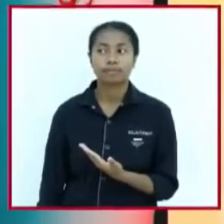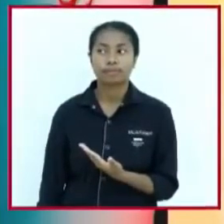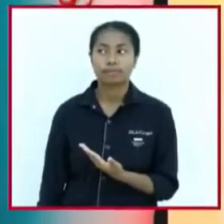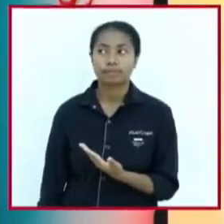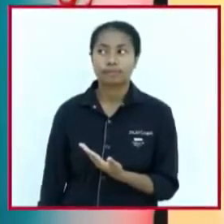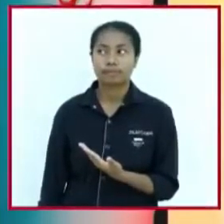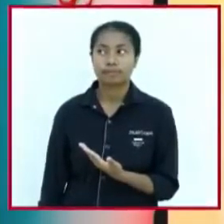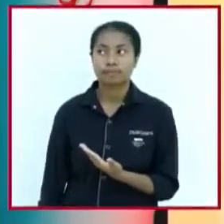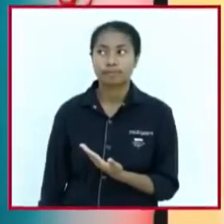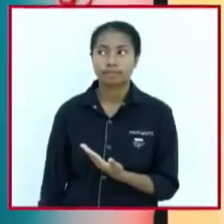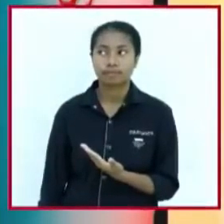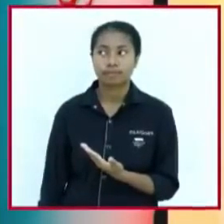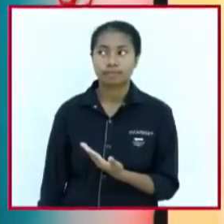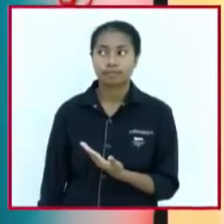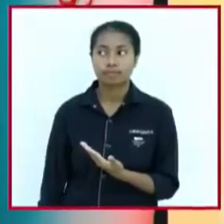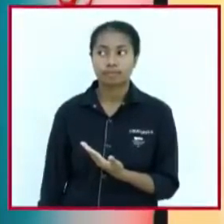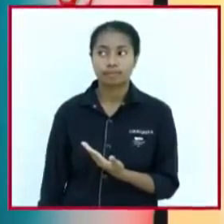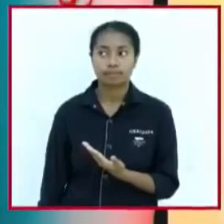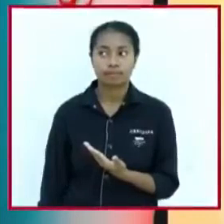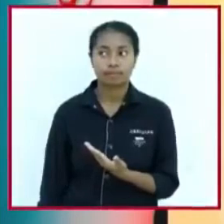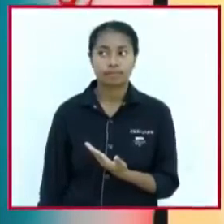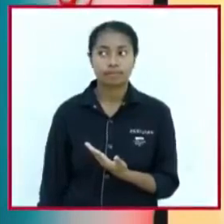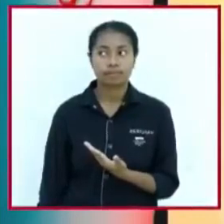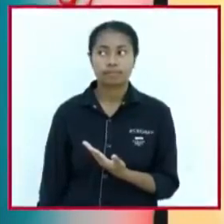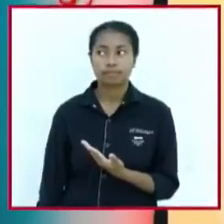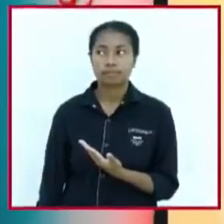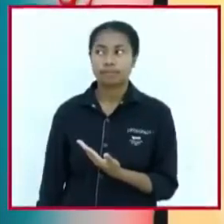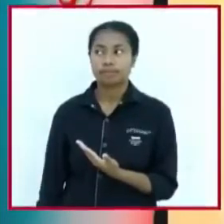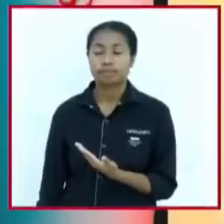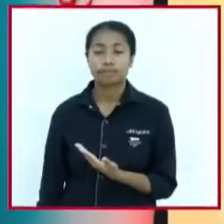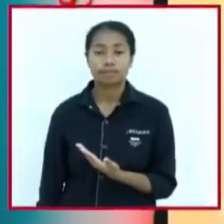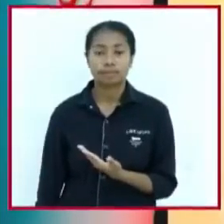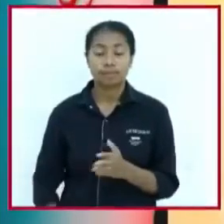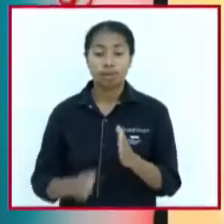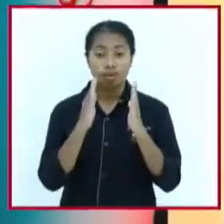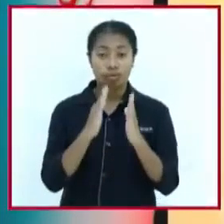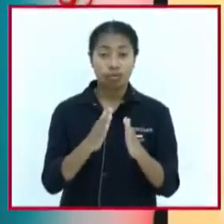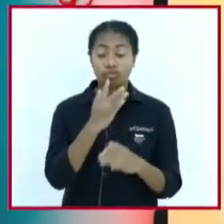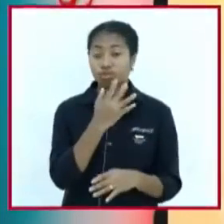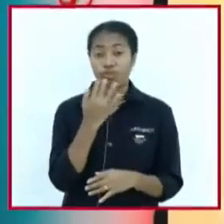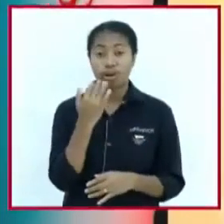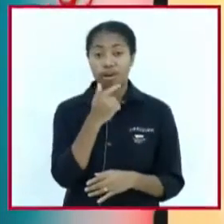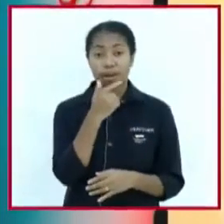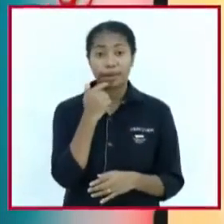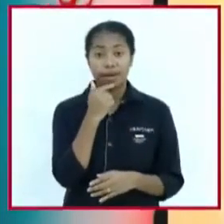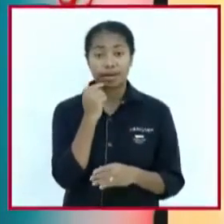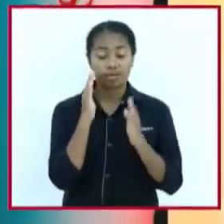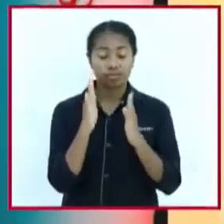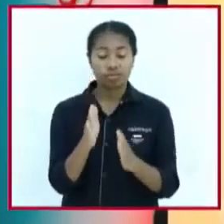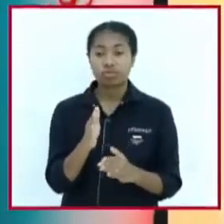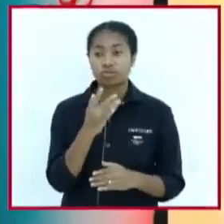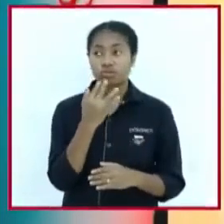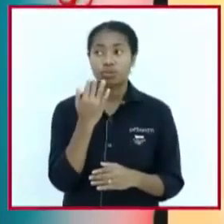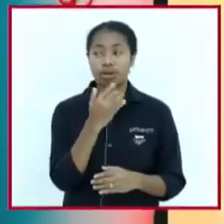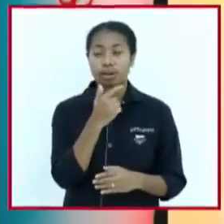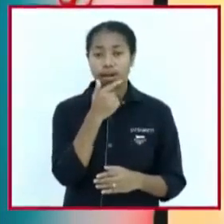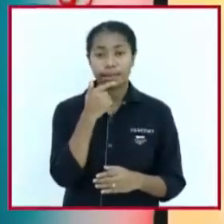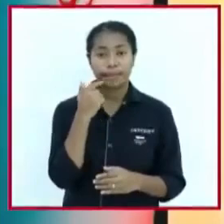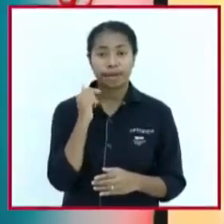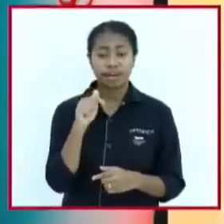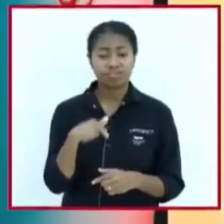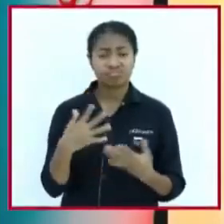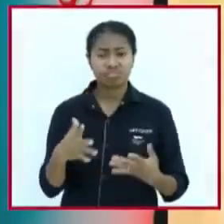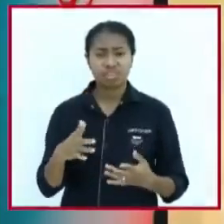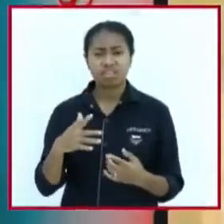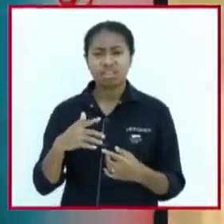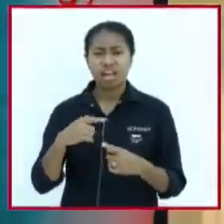pasal 1034 ada kata lebih baik ada kata lebih menetap jadi Michael lebih